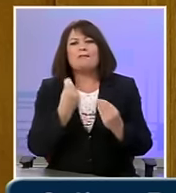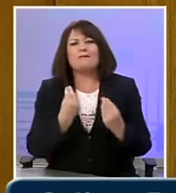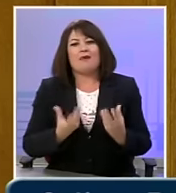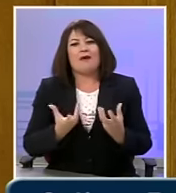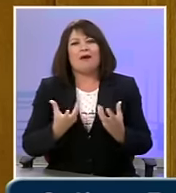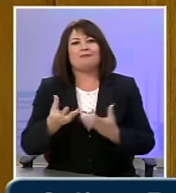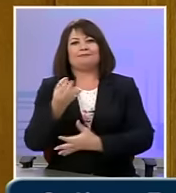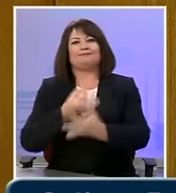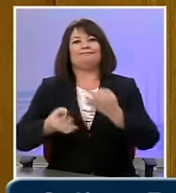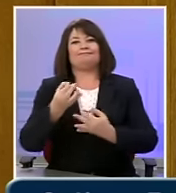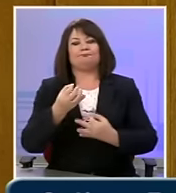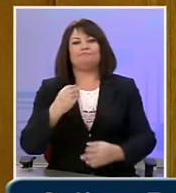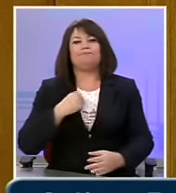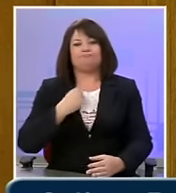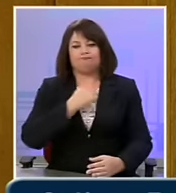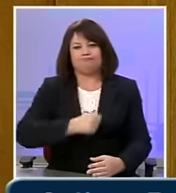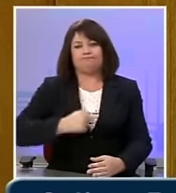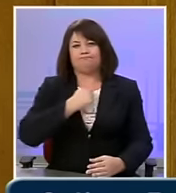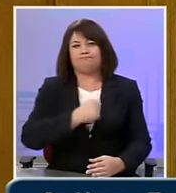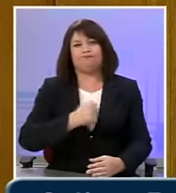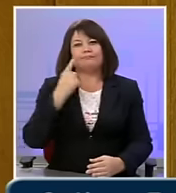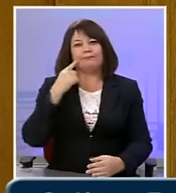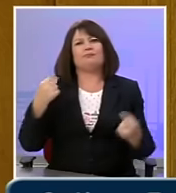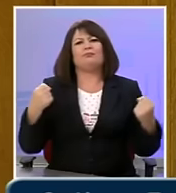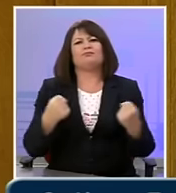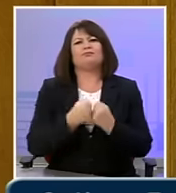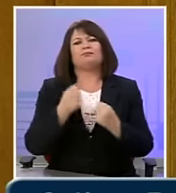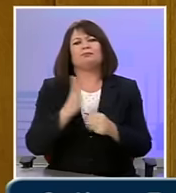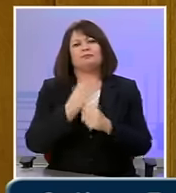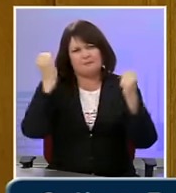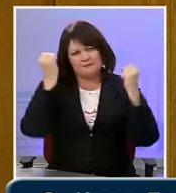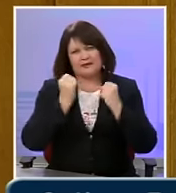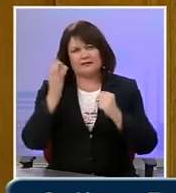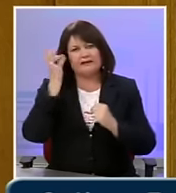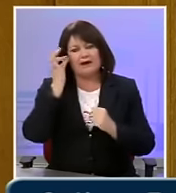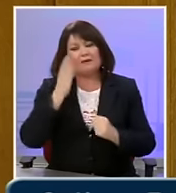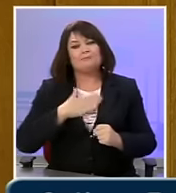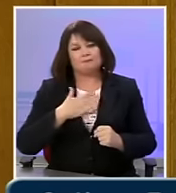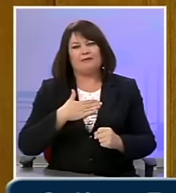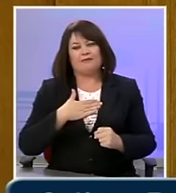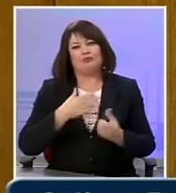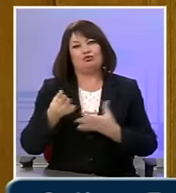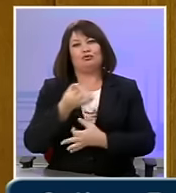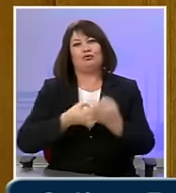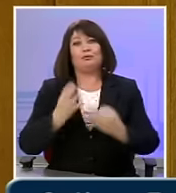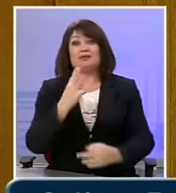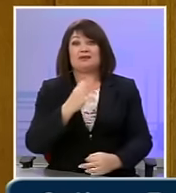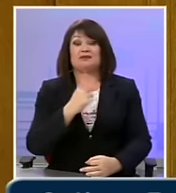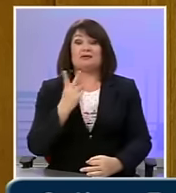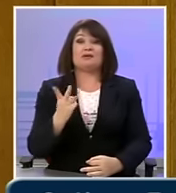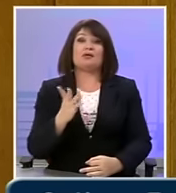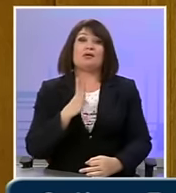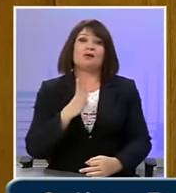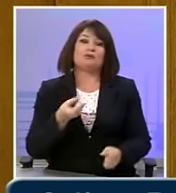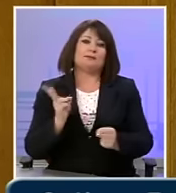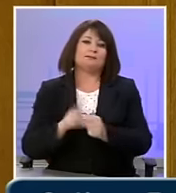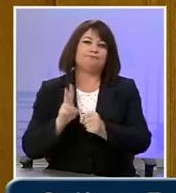για τα συλληπιτήριά σας μετά από την καταστροφή που έπληξε τη χώρα μου με 42